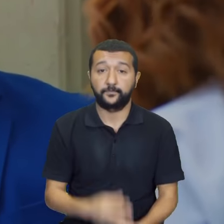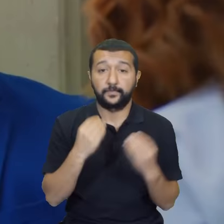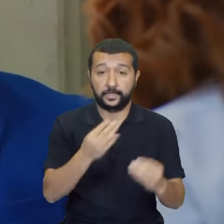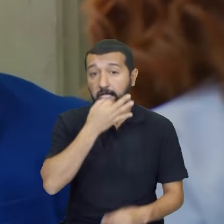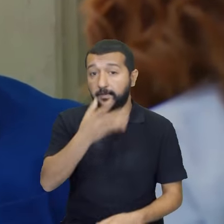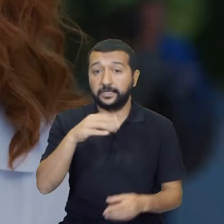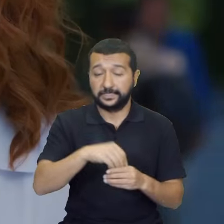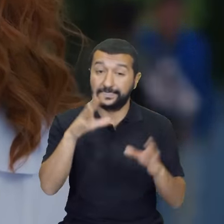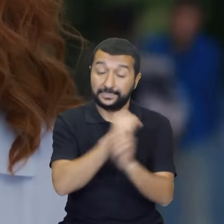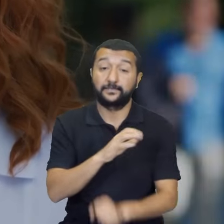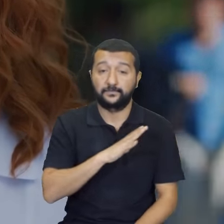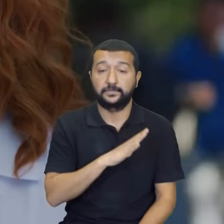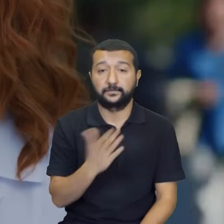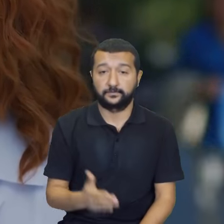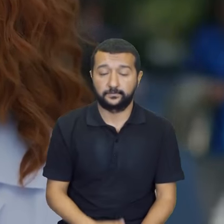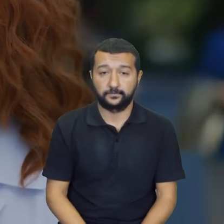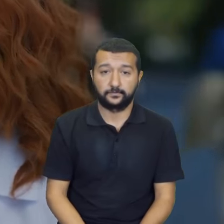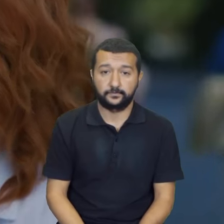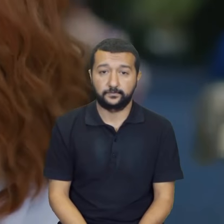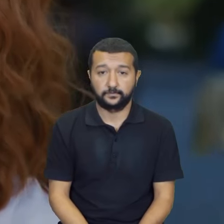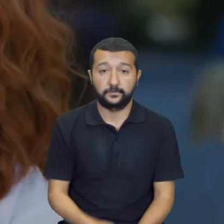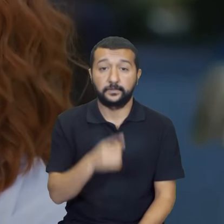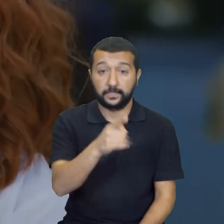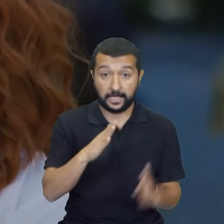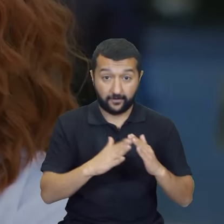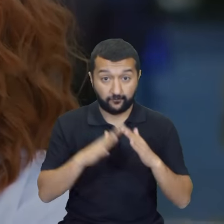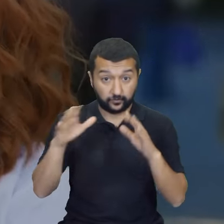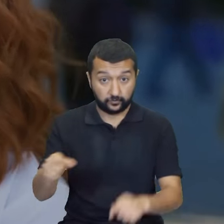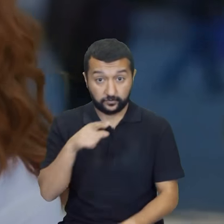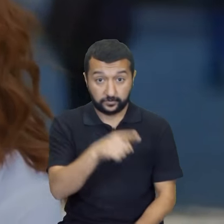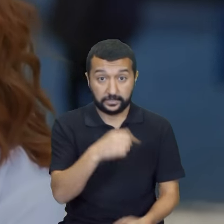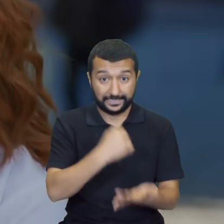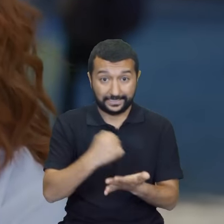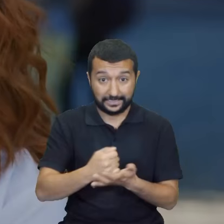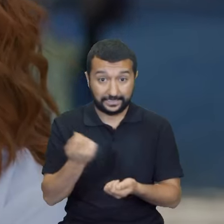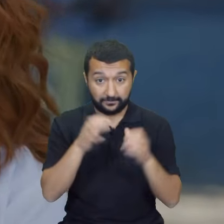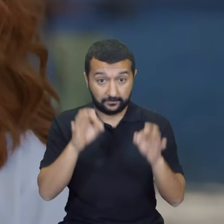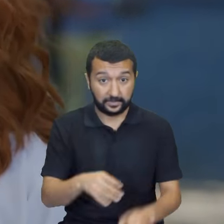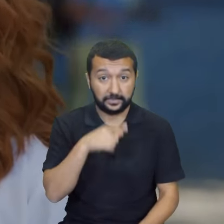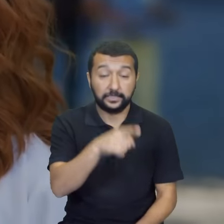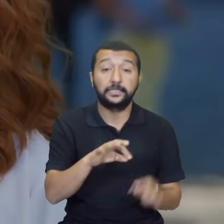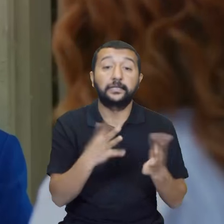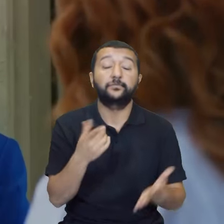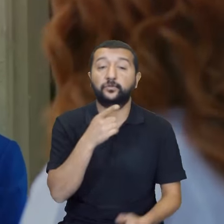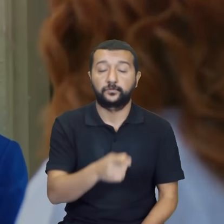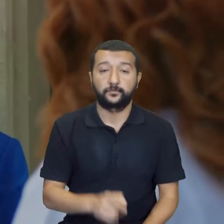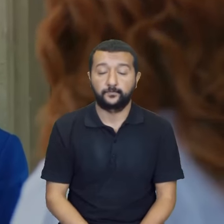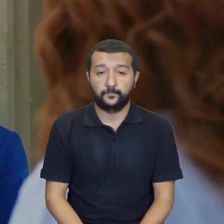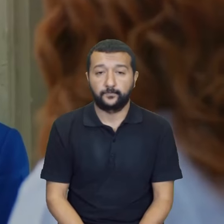iyi haberlerin içinde gizli zaten. Ah, iyi mi tuttun yoksa? İlk işlemlerini mi başlattın? Neymiş o?